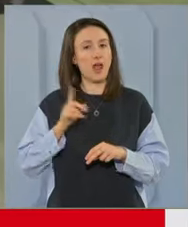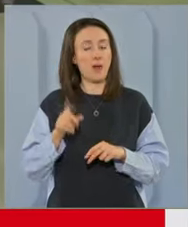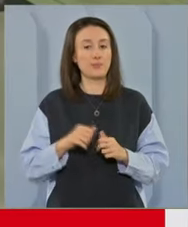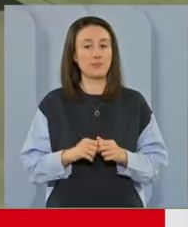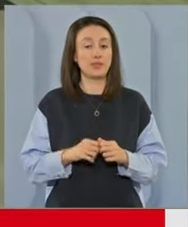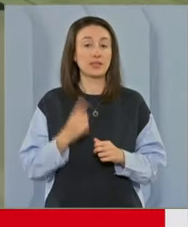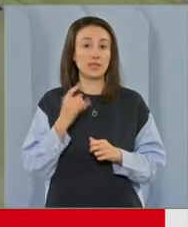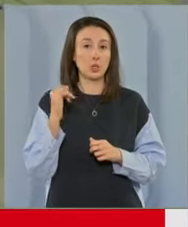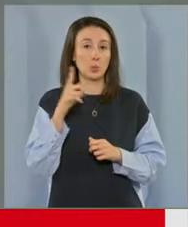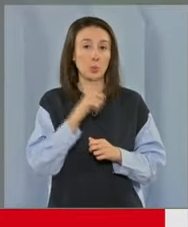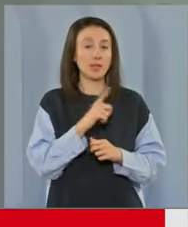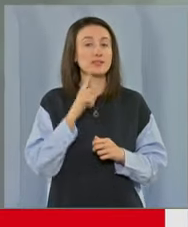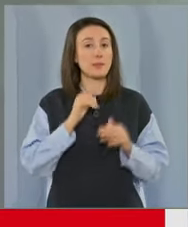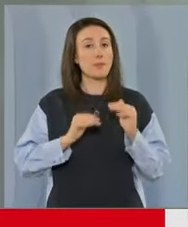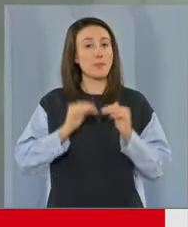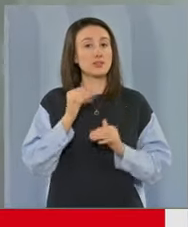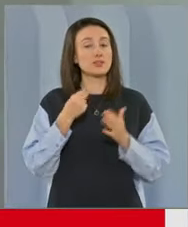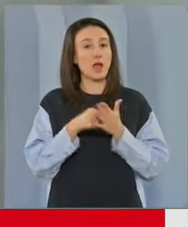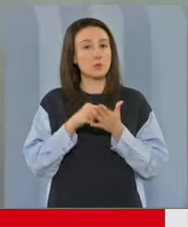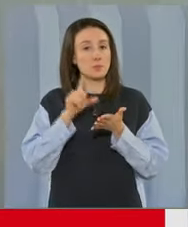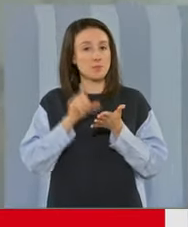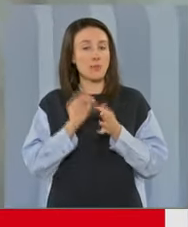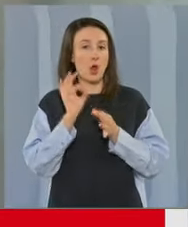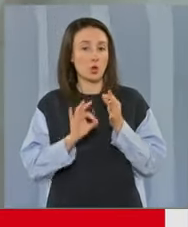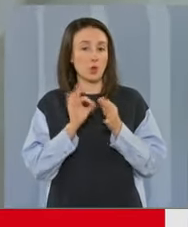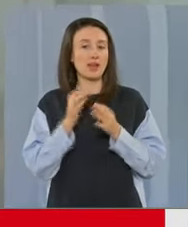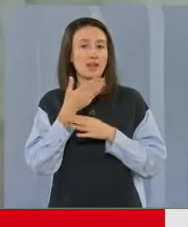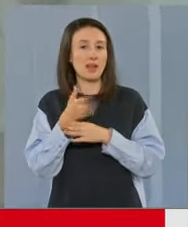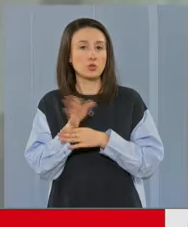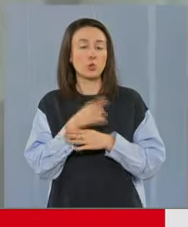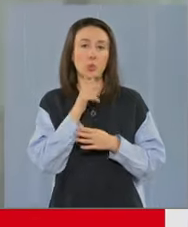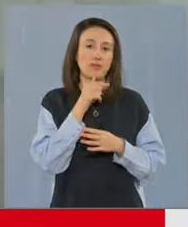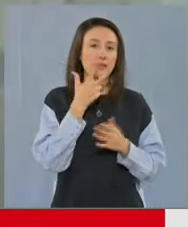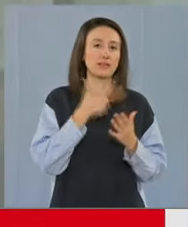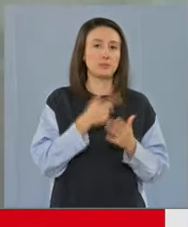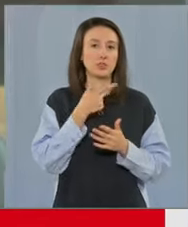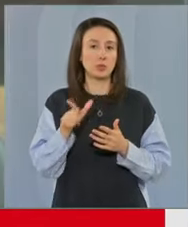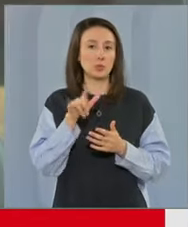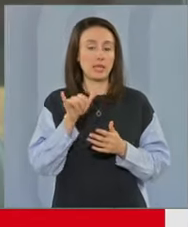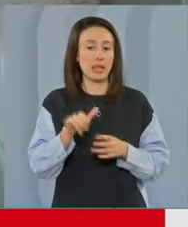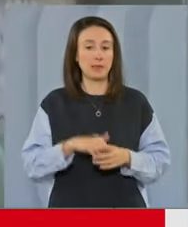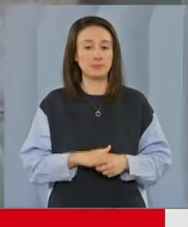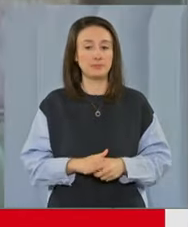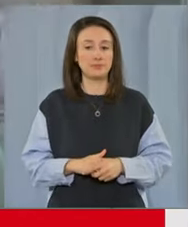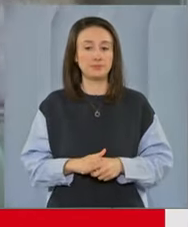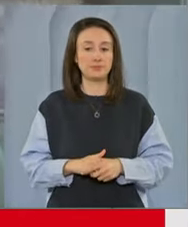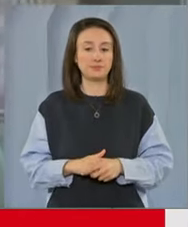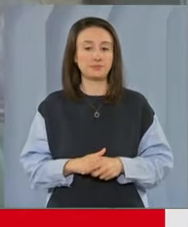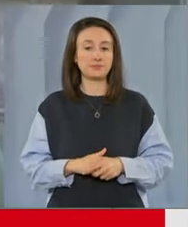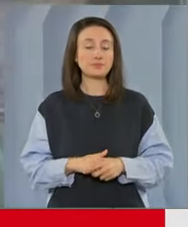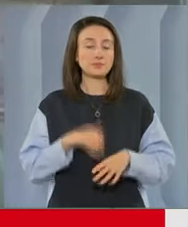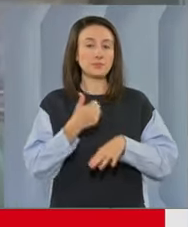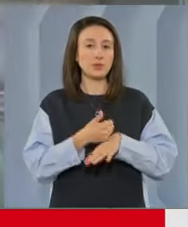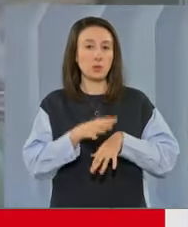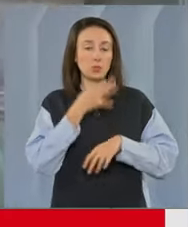ca la 1 iulie să majoreze salariul minim pe economia națională, undeva la 3700 de lei. Totodată, premierul